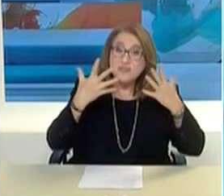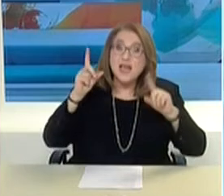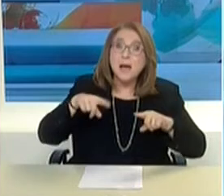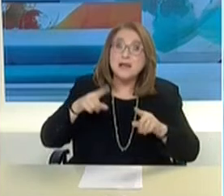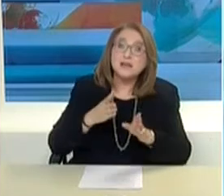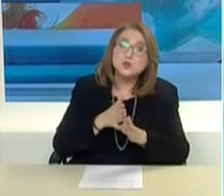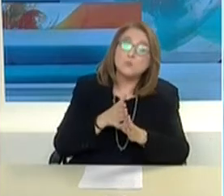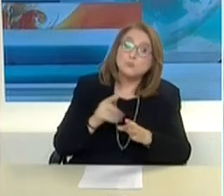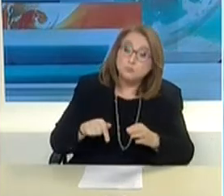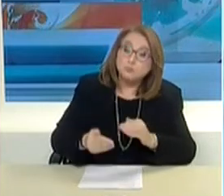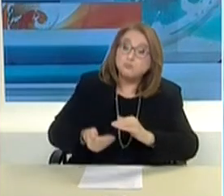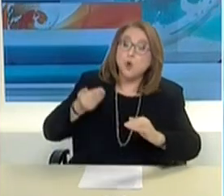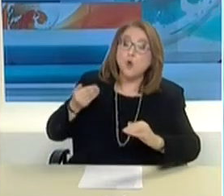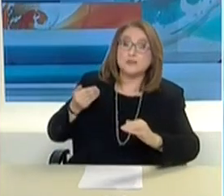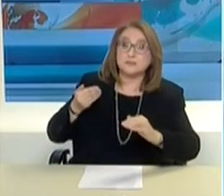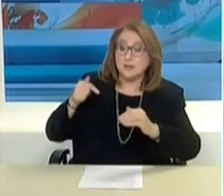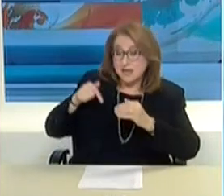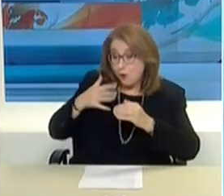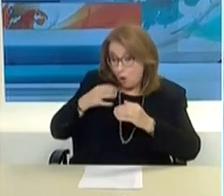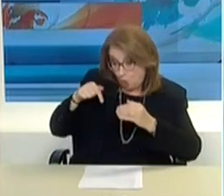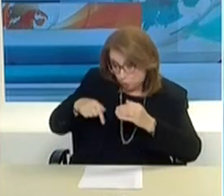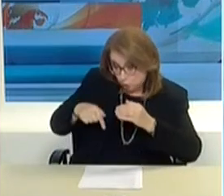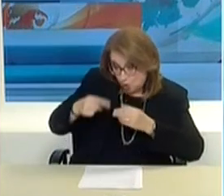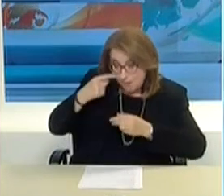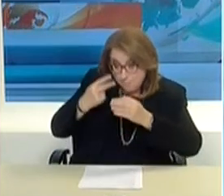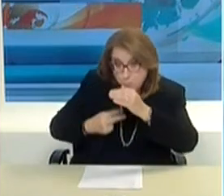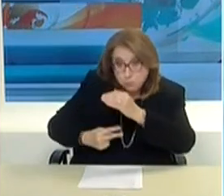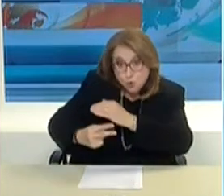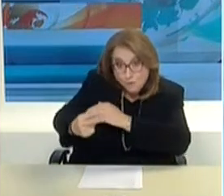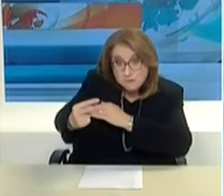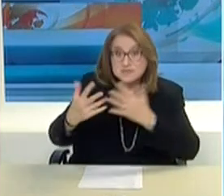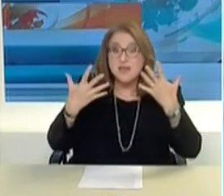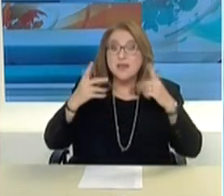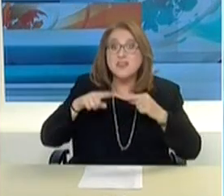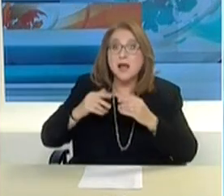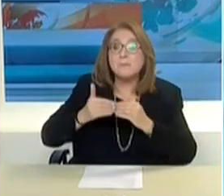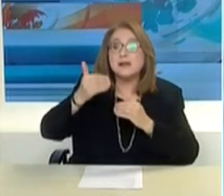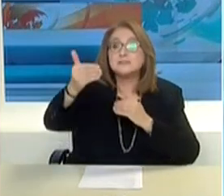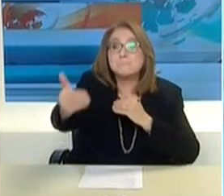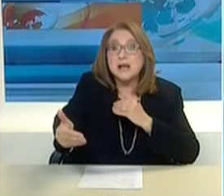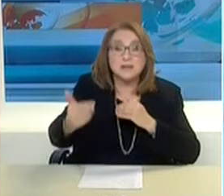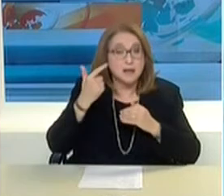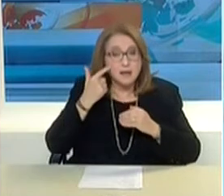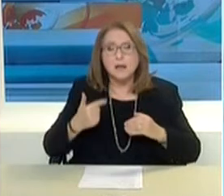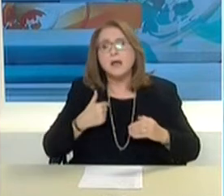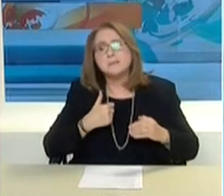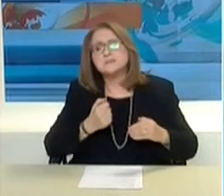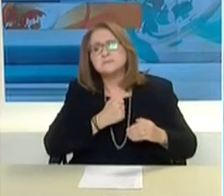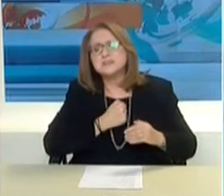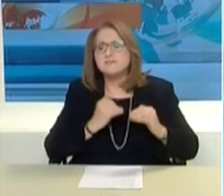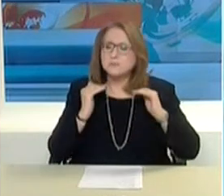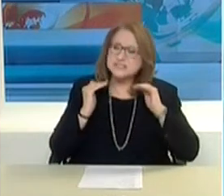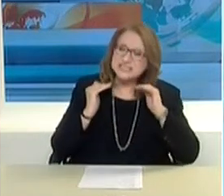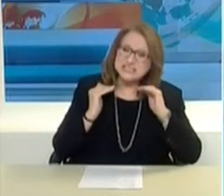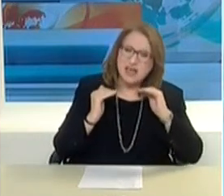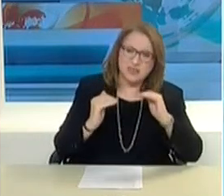τη στιγμή, με βάση τα στοιχεία που έχουμε στη διάθεσή μας, παρεμένουν σταθερές για την πορεία της νόσου στην πατρίδα μας.